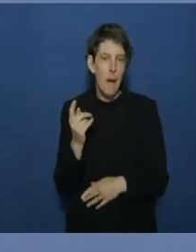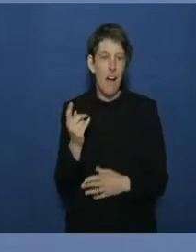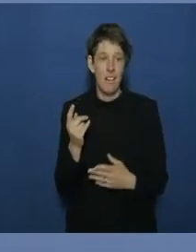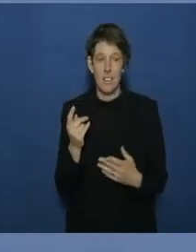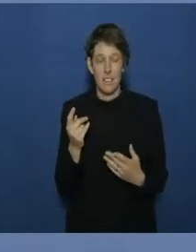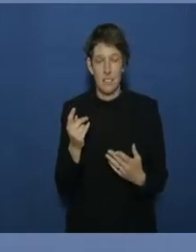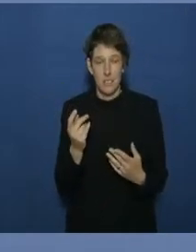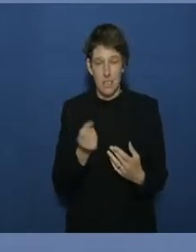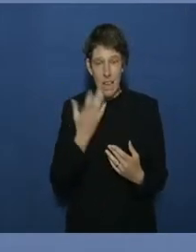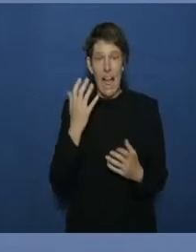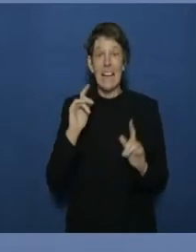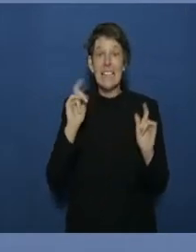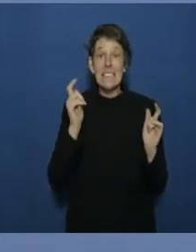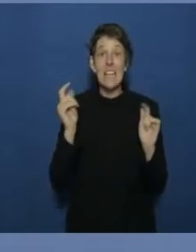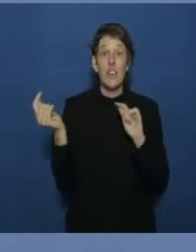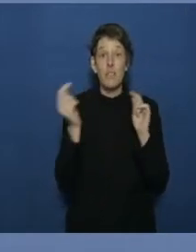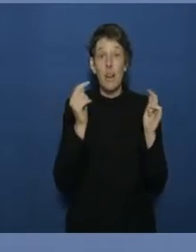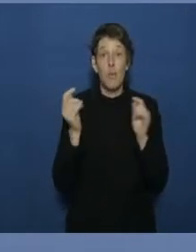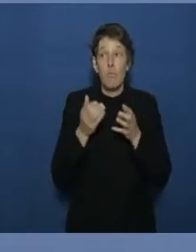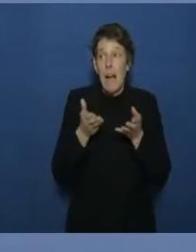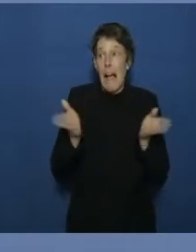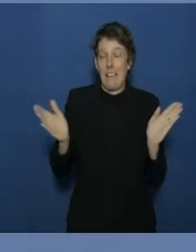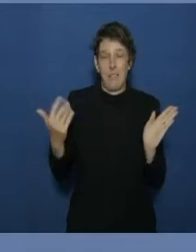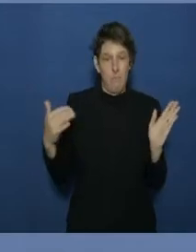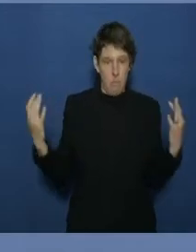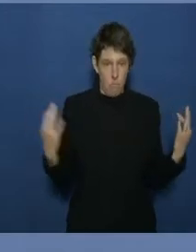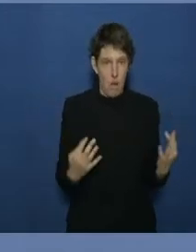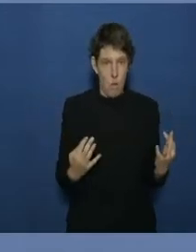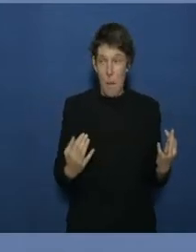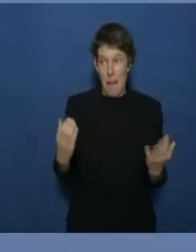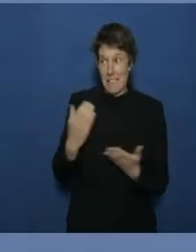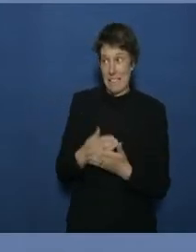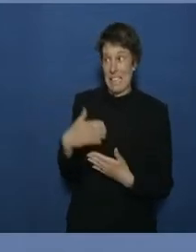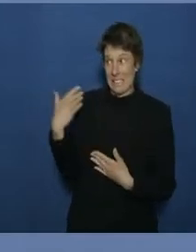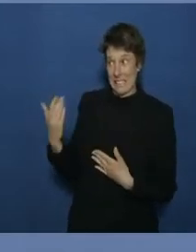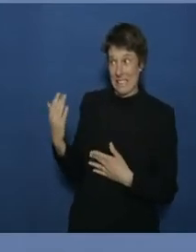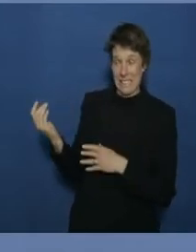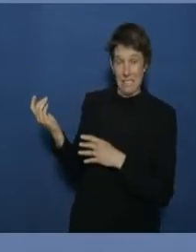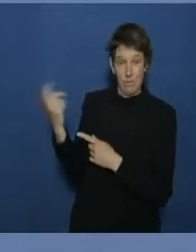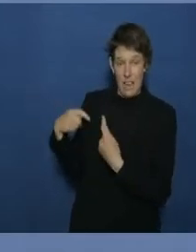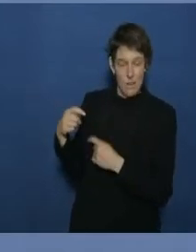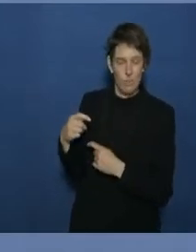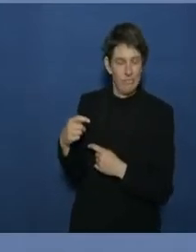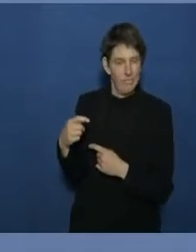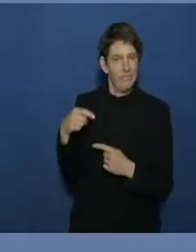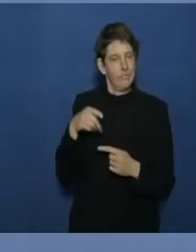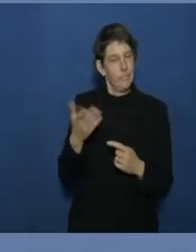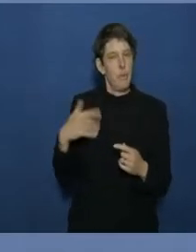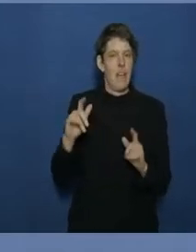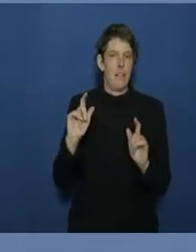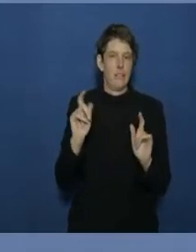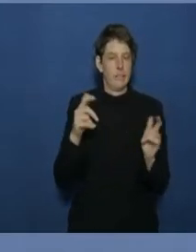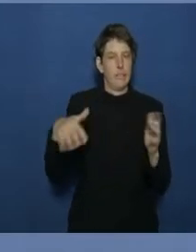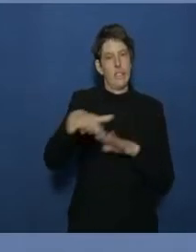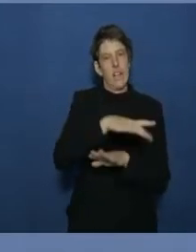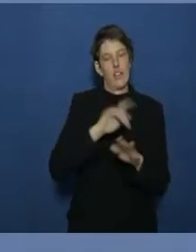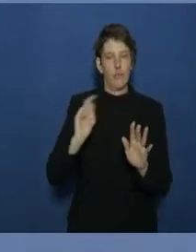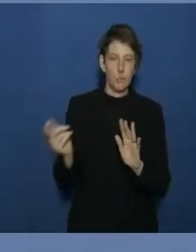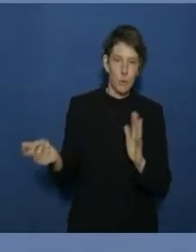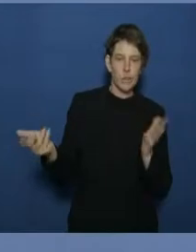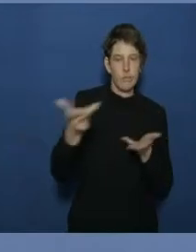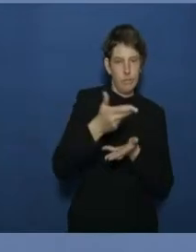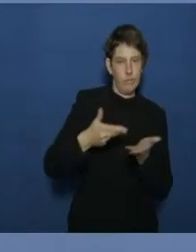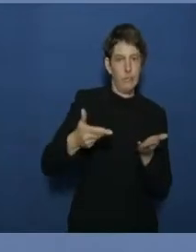breiteren gesellschaftlichen Dialog. Im Gegenteil, wir möchten gerne, dass dieser Schritt dazu